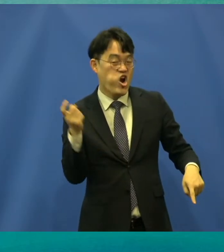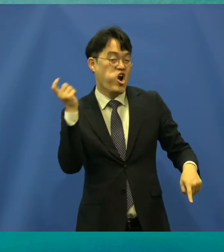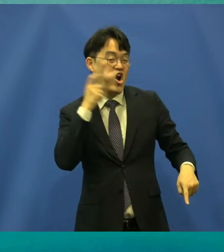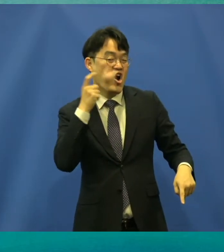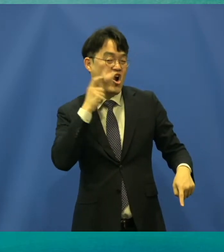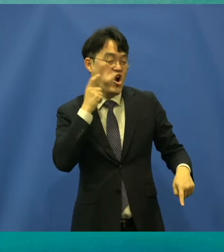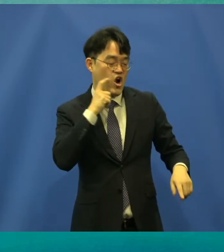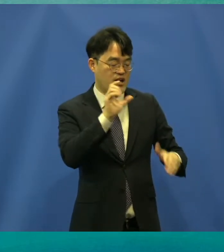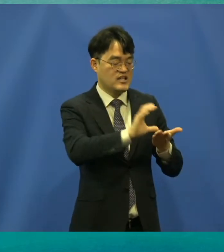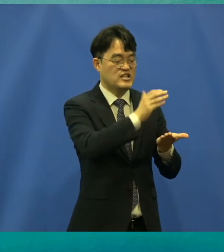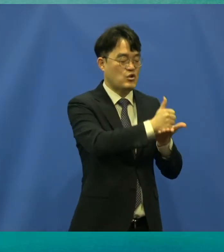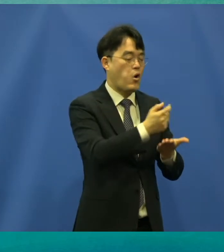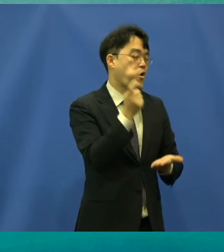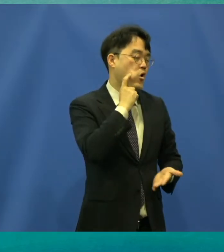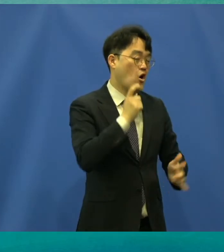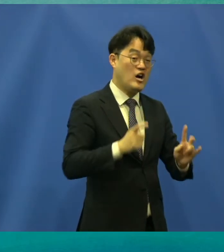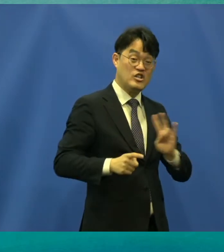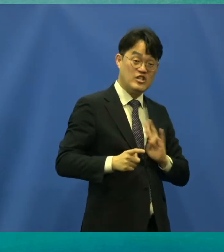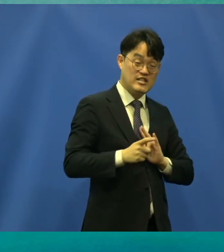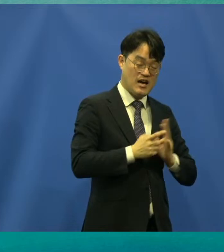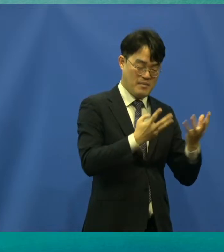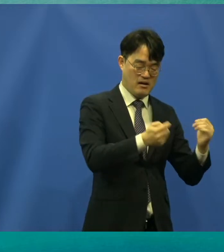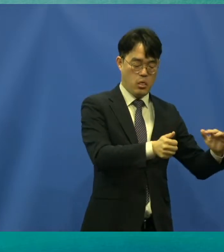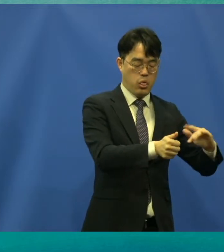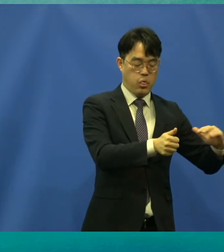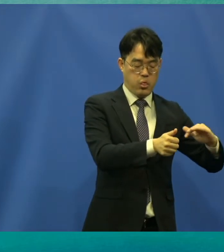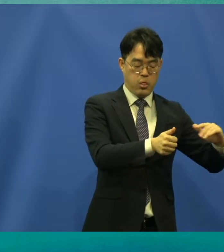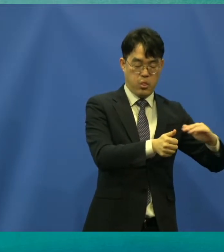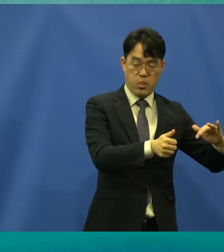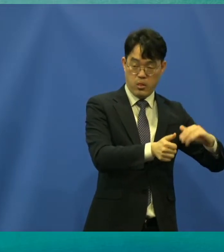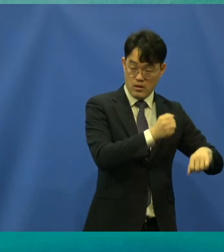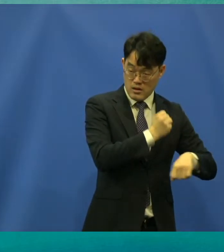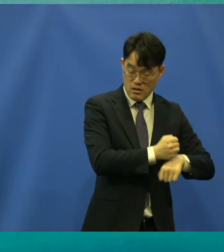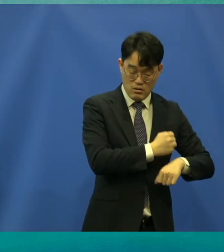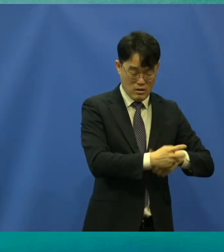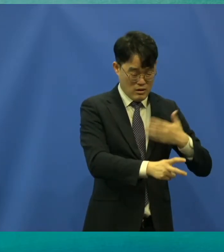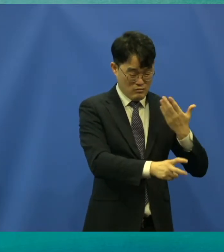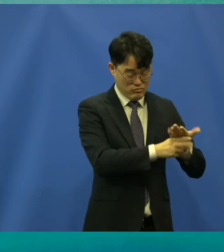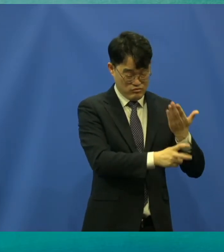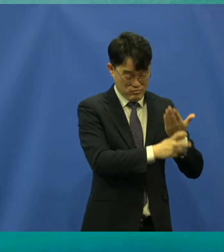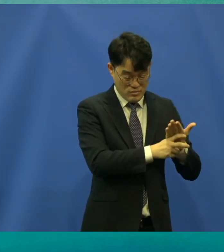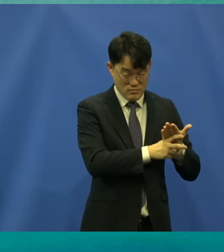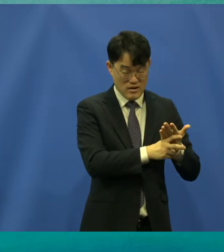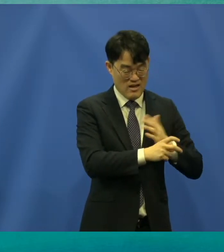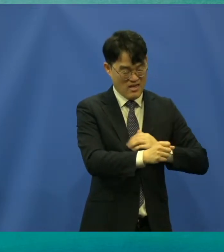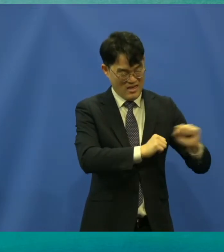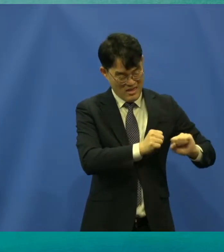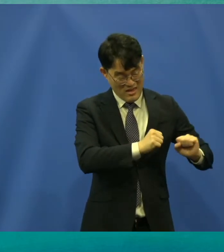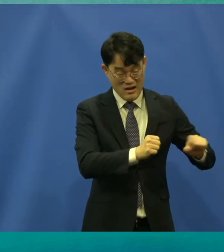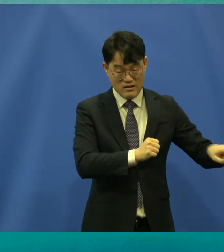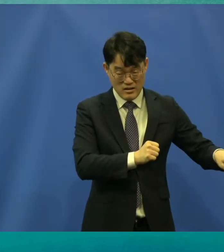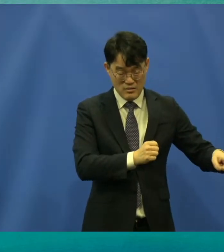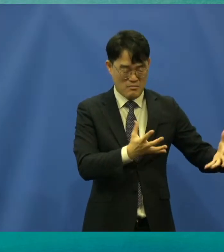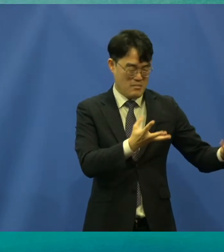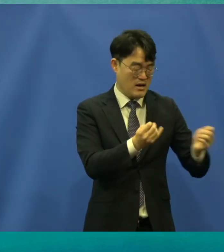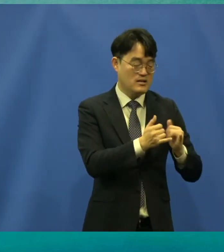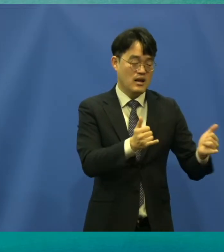일어나 많은 사람을 미혹하겠으며 불법이 성함으로 많은 사람의 사랑이